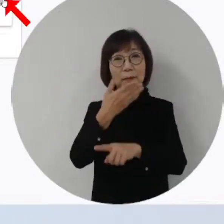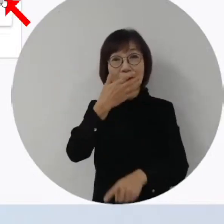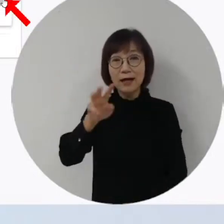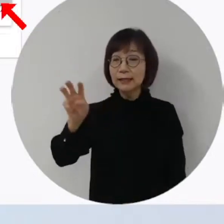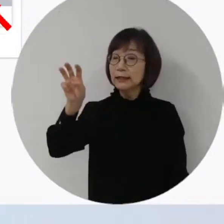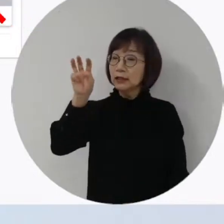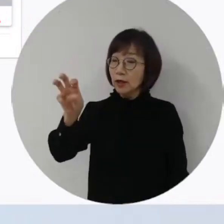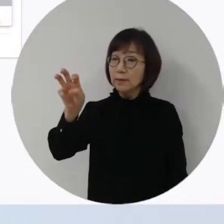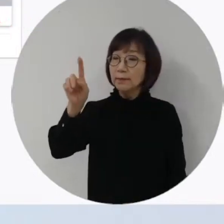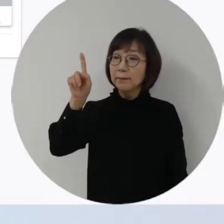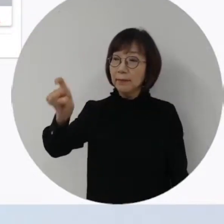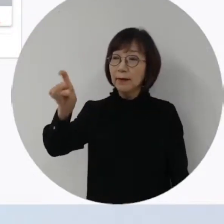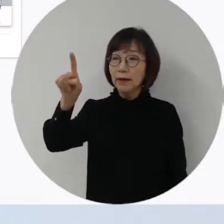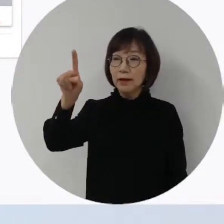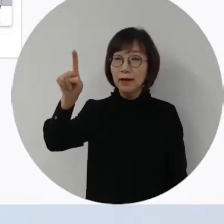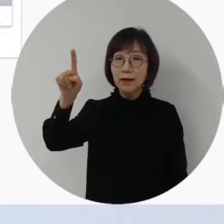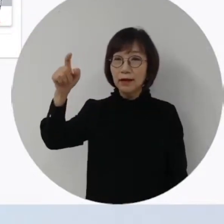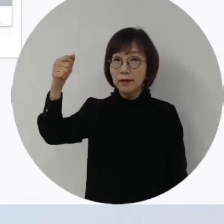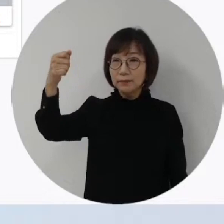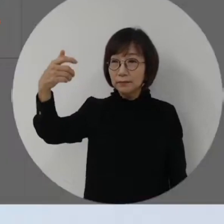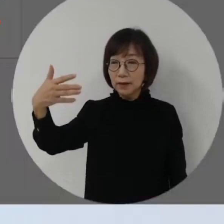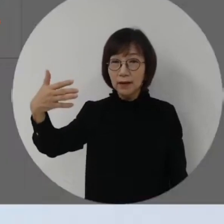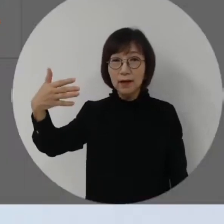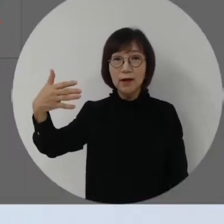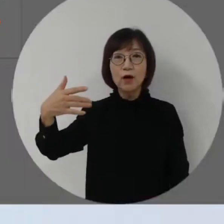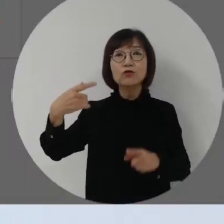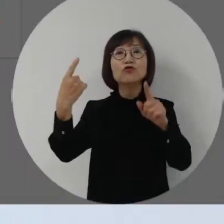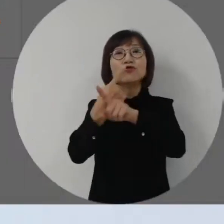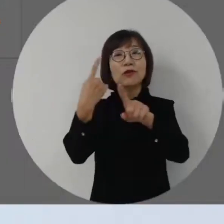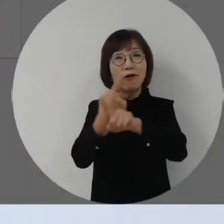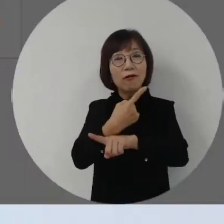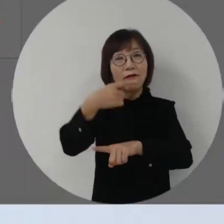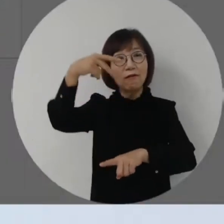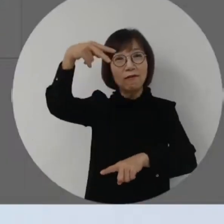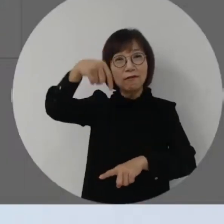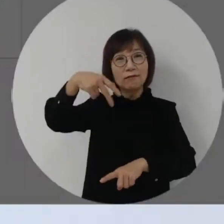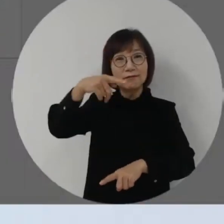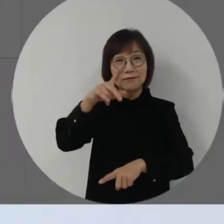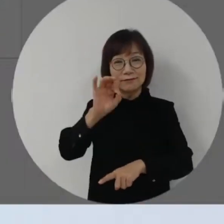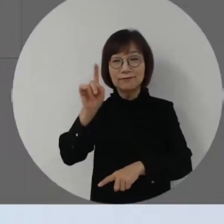여기에 네이버의 URL 주소를 입력해 주시면 되죠.